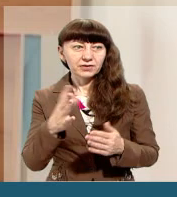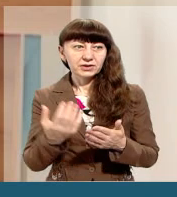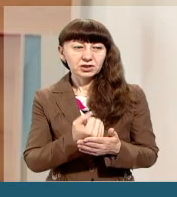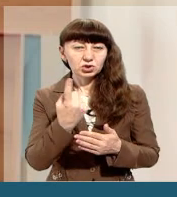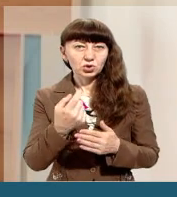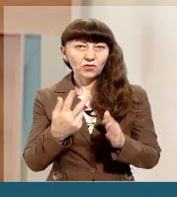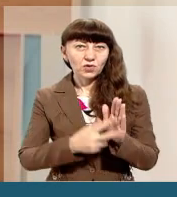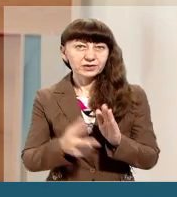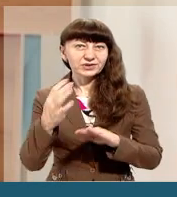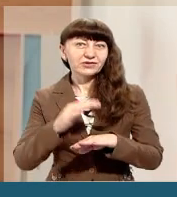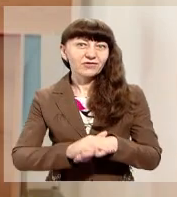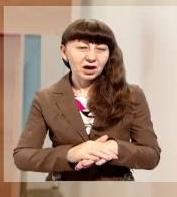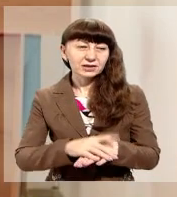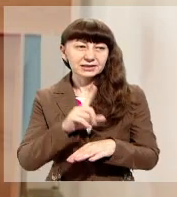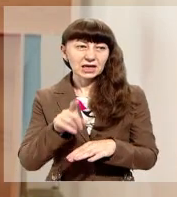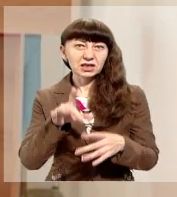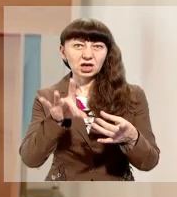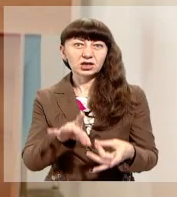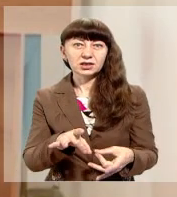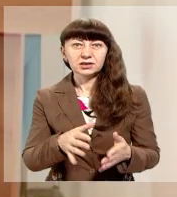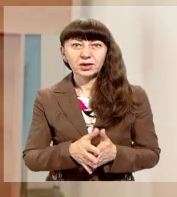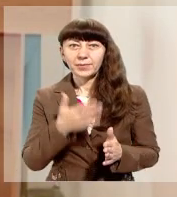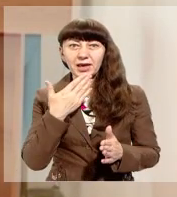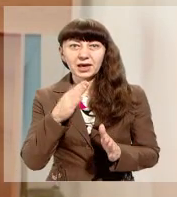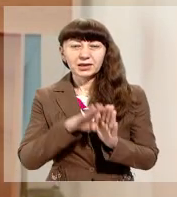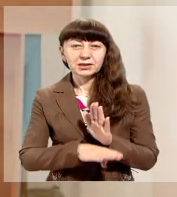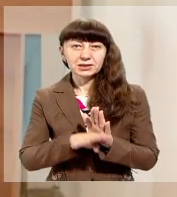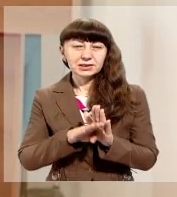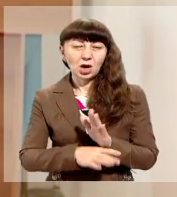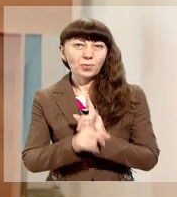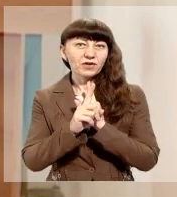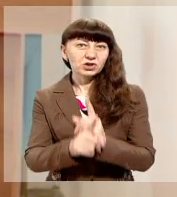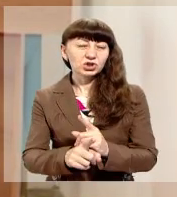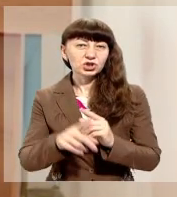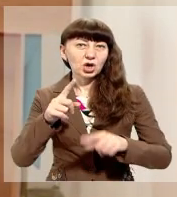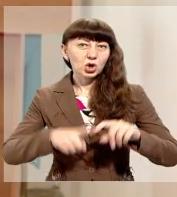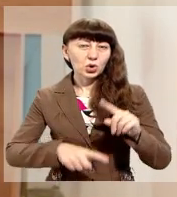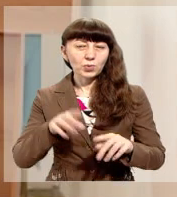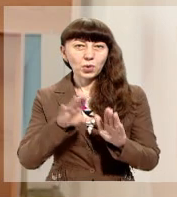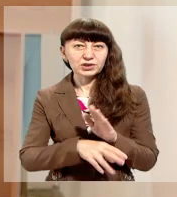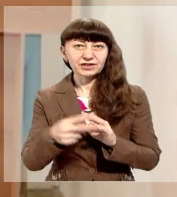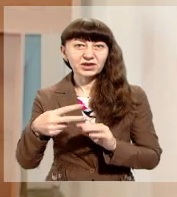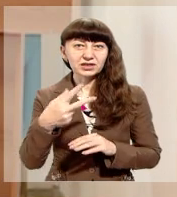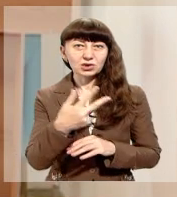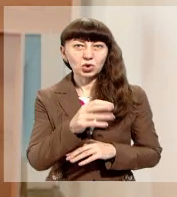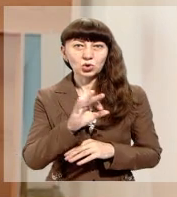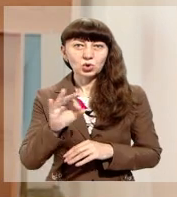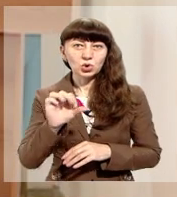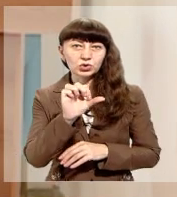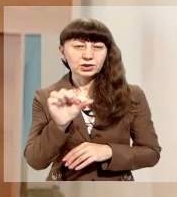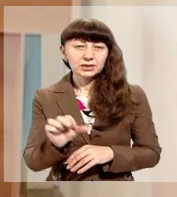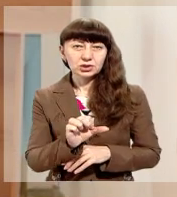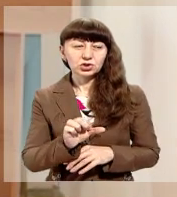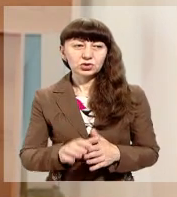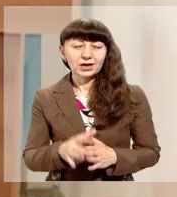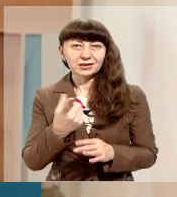около 180 фактов за нахождение вне жилища без сопровождения законных представителей после 23:00 часов. А также за